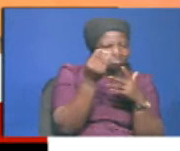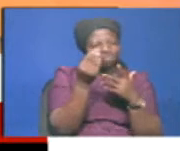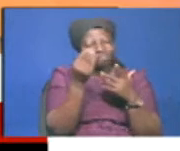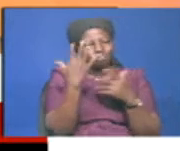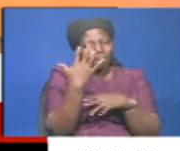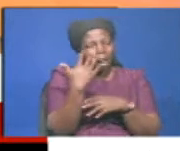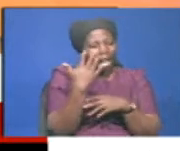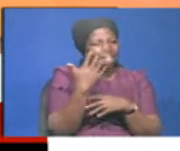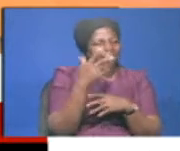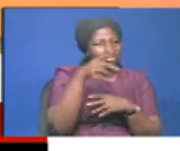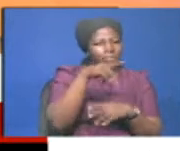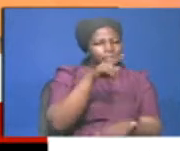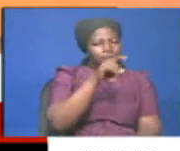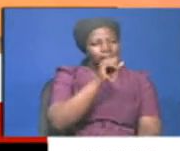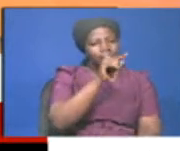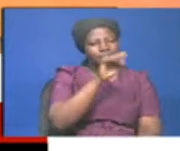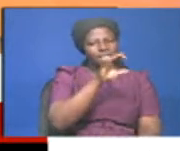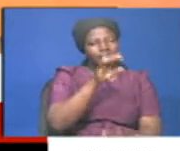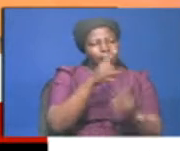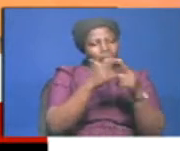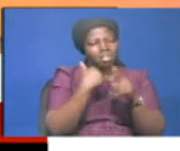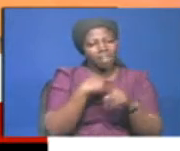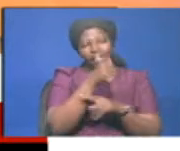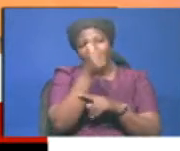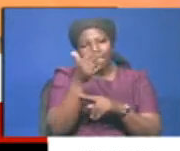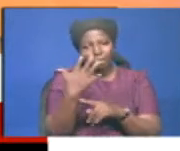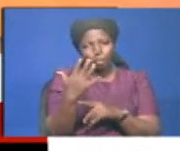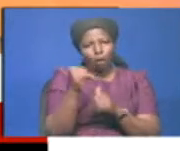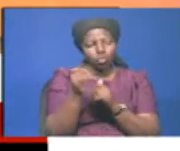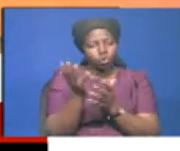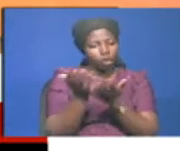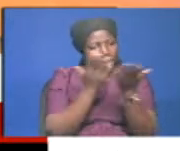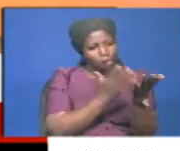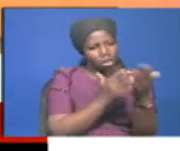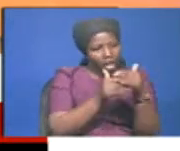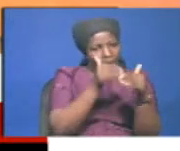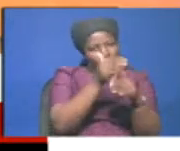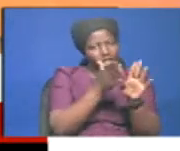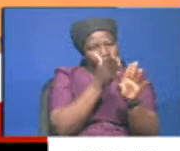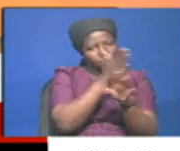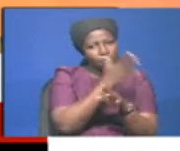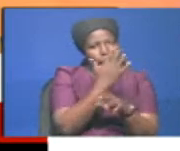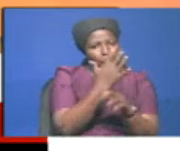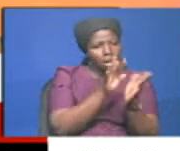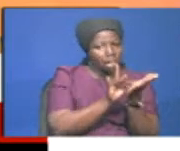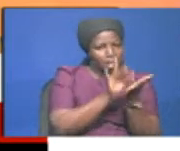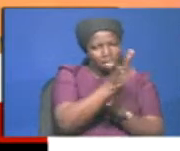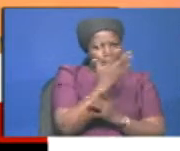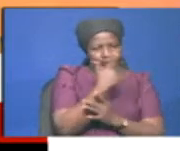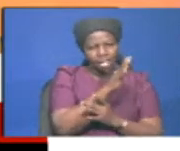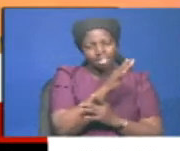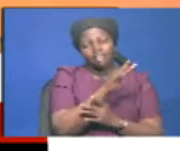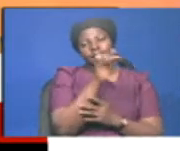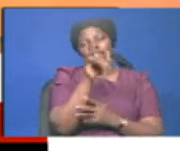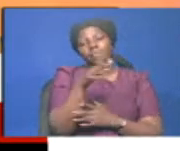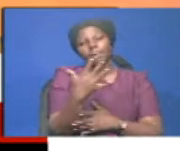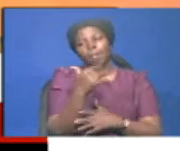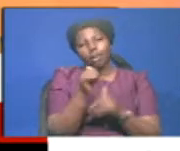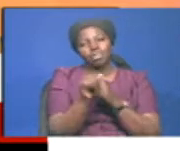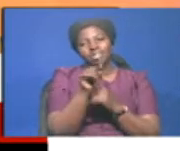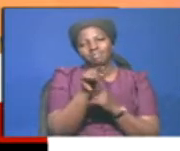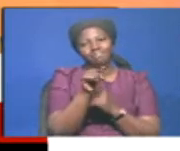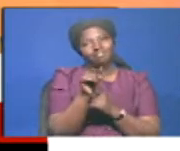mifuko ambayo ililetwa baada ile mifuko ya awali kuondolewa, mifuko ambayo inasemekana ya kwamba angalau